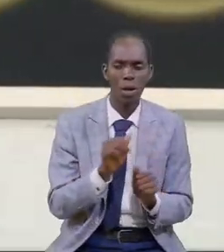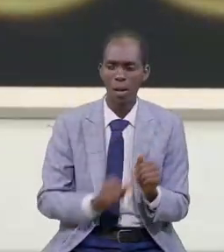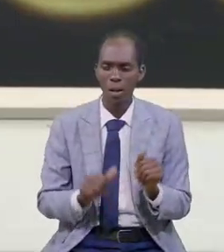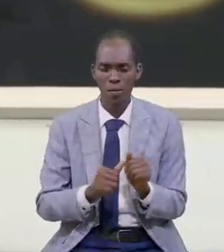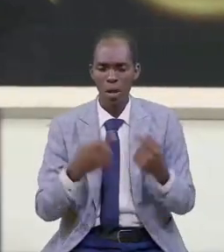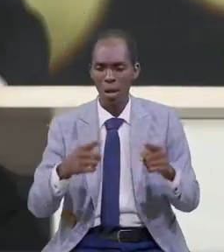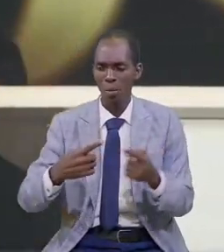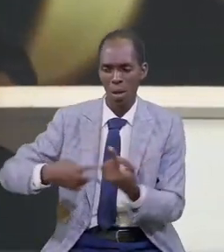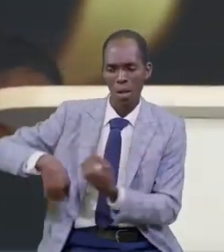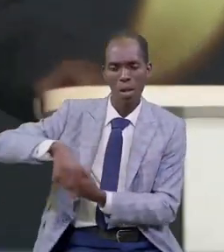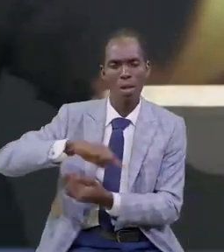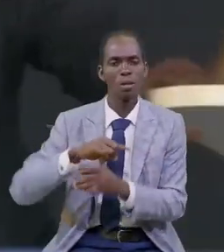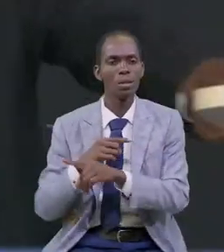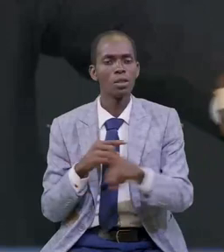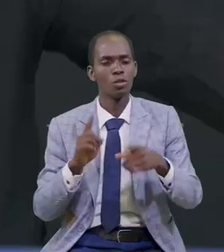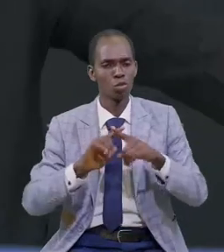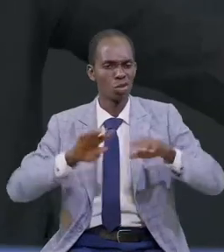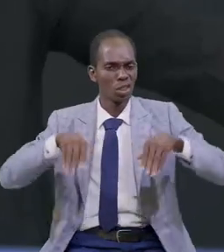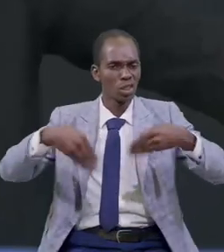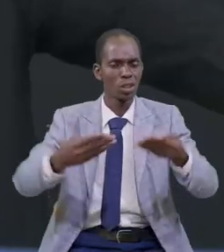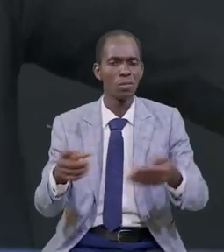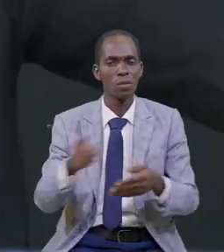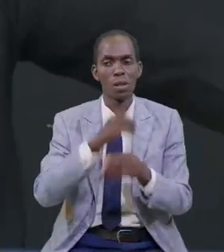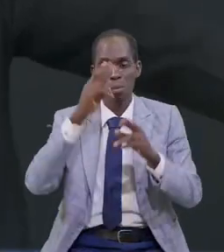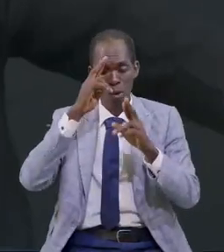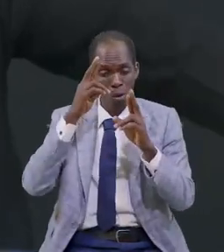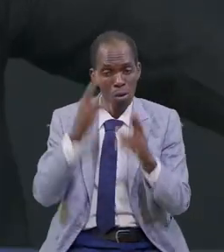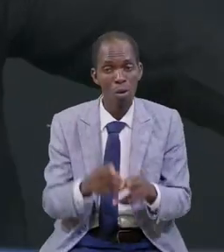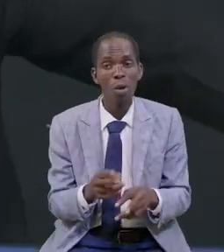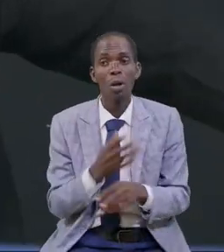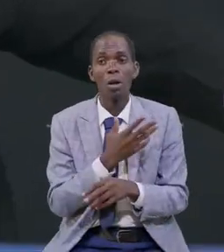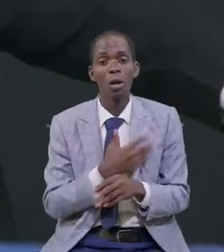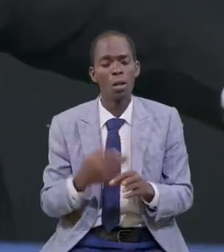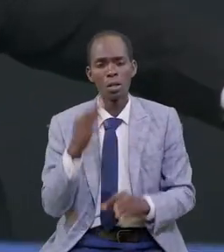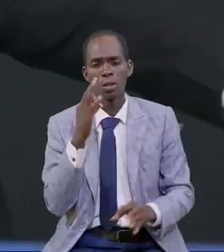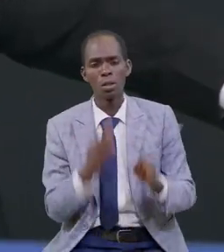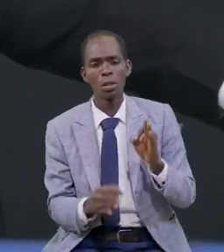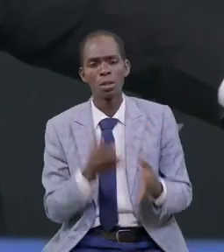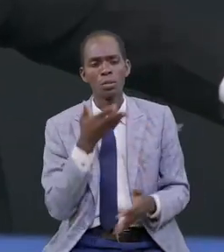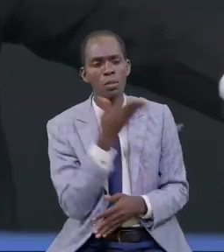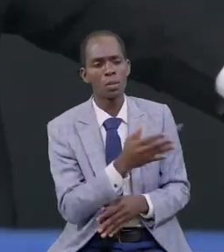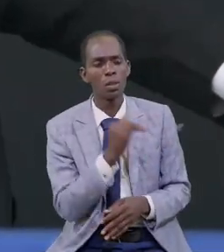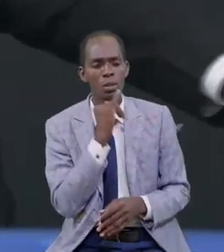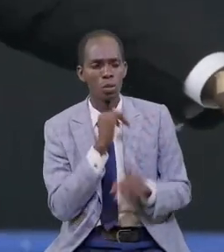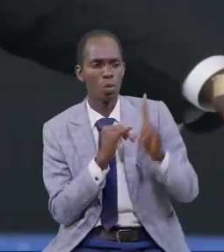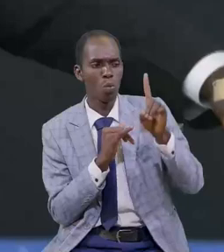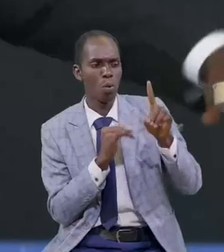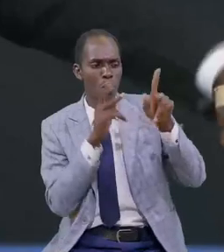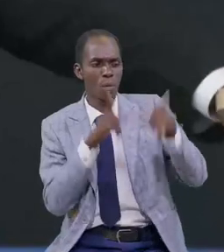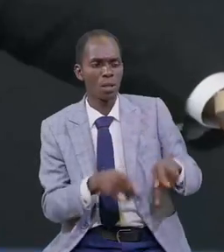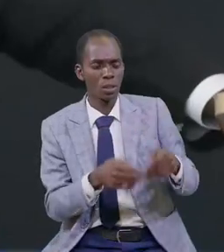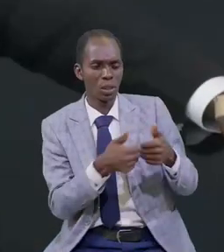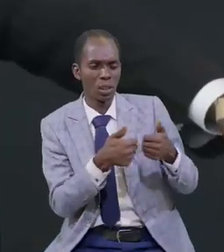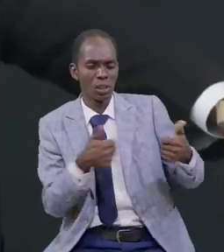que tout le monde les honore et s'il y a un homme isolé une